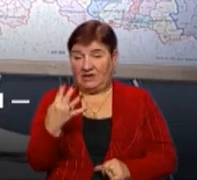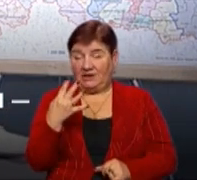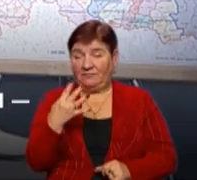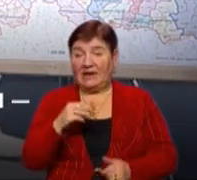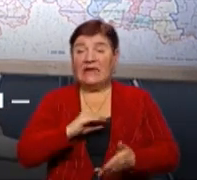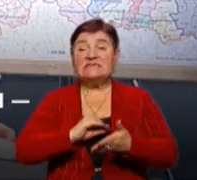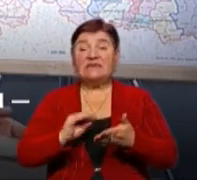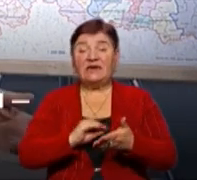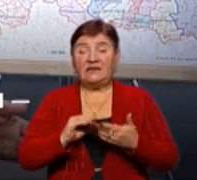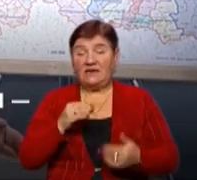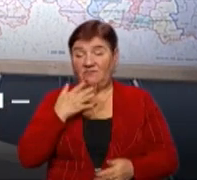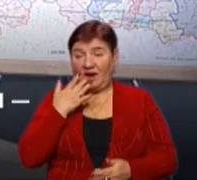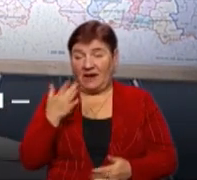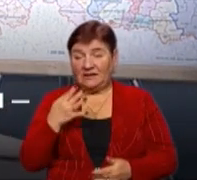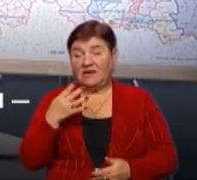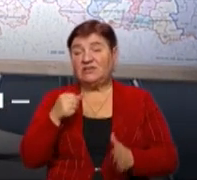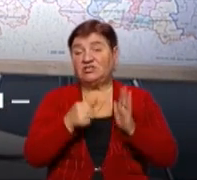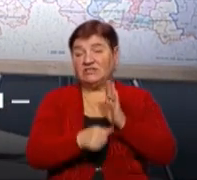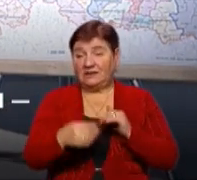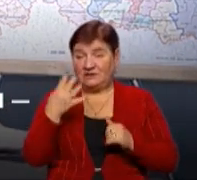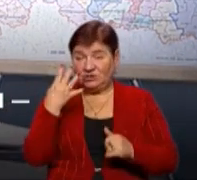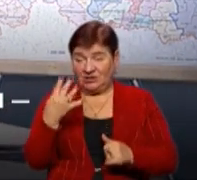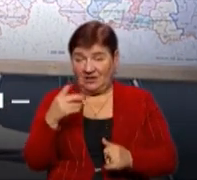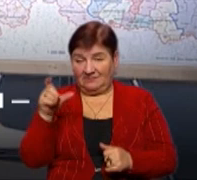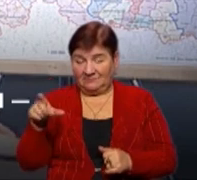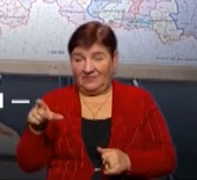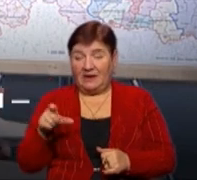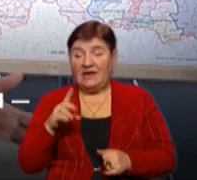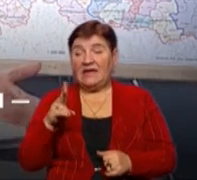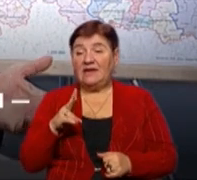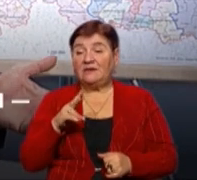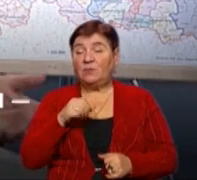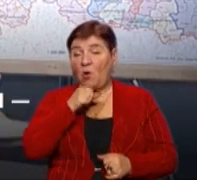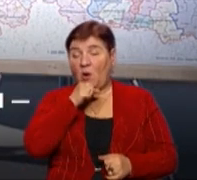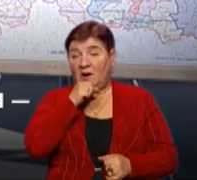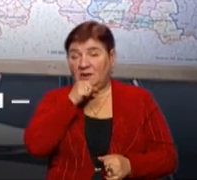про секретарів рад, їх 64, і мова йде про старост